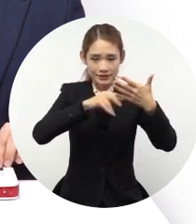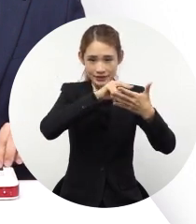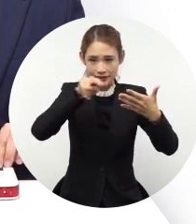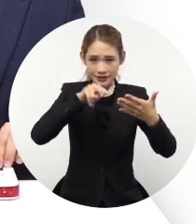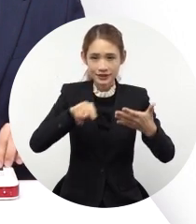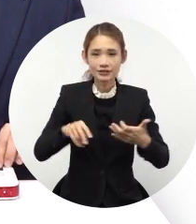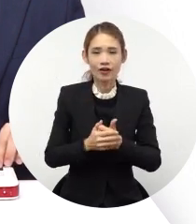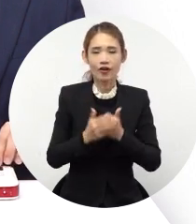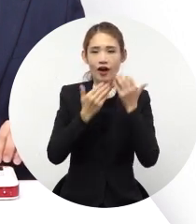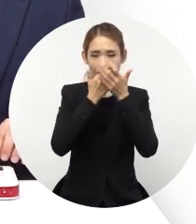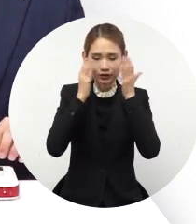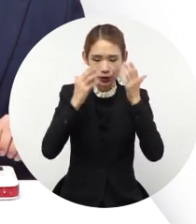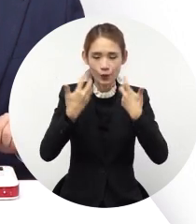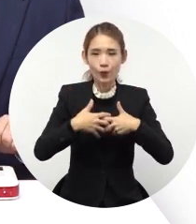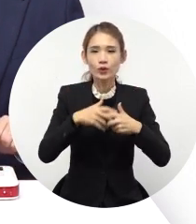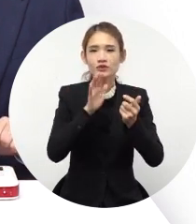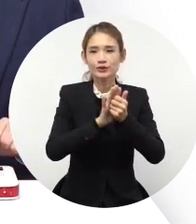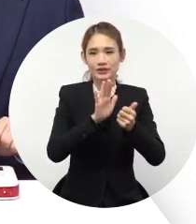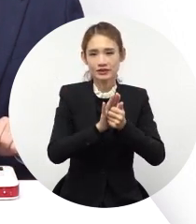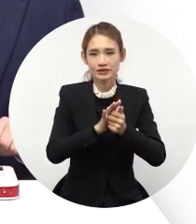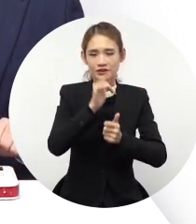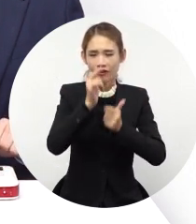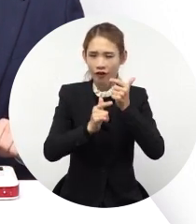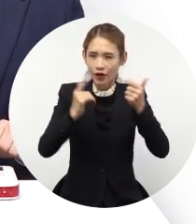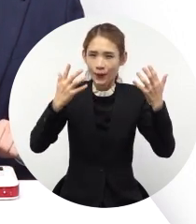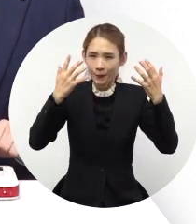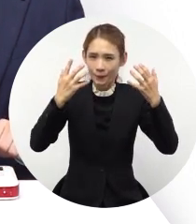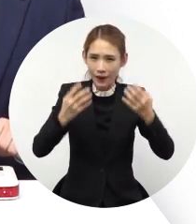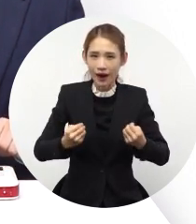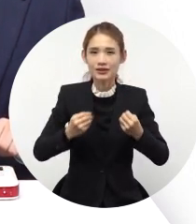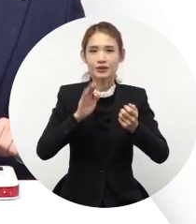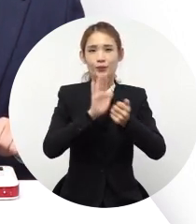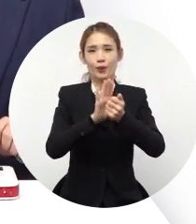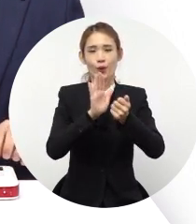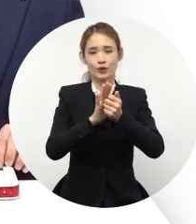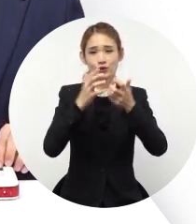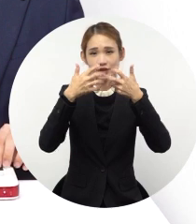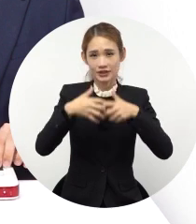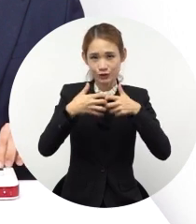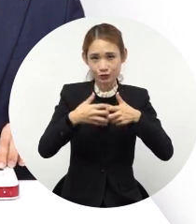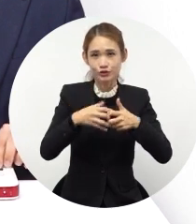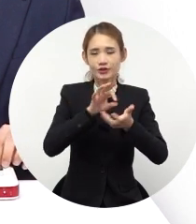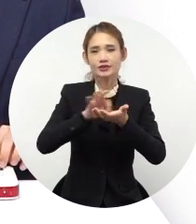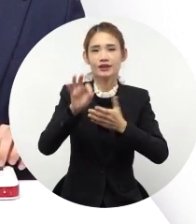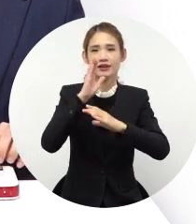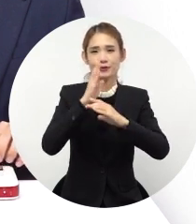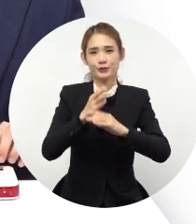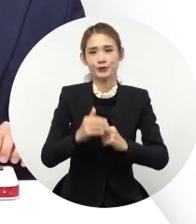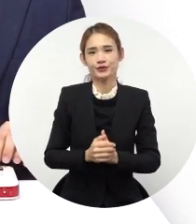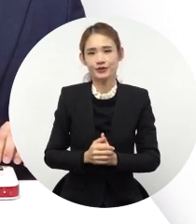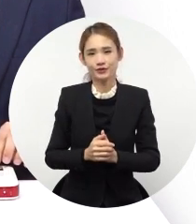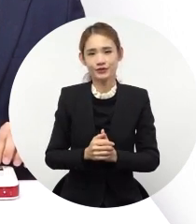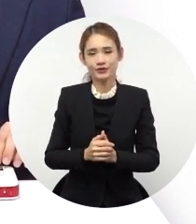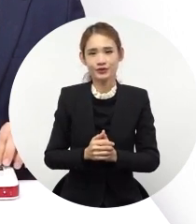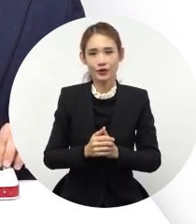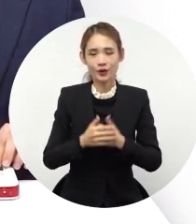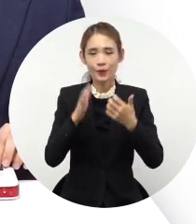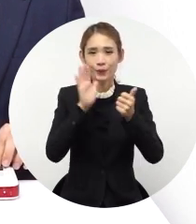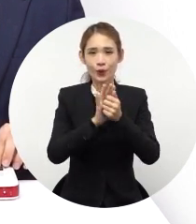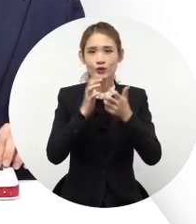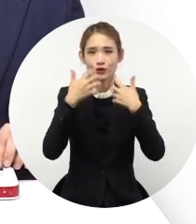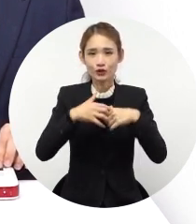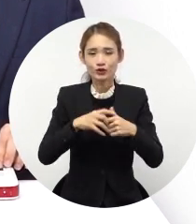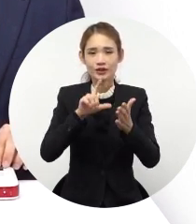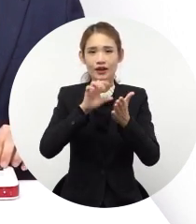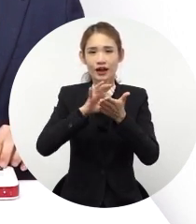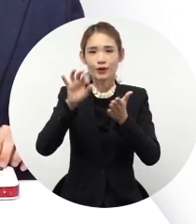또 학습 보조기기 정말 수많은 보조기구들이 장애인들이 활용하고 있다는 점인데요. 이 보조기구를 활용할